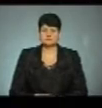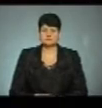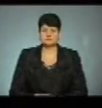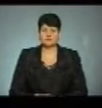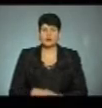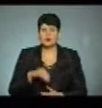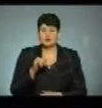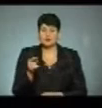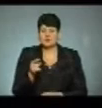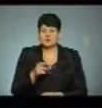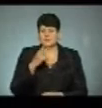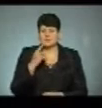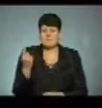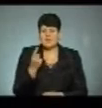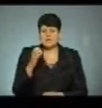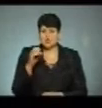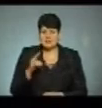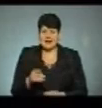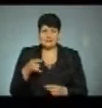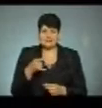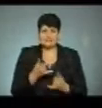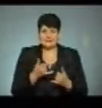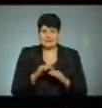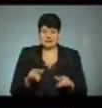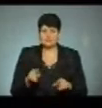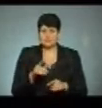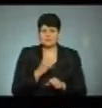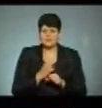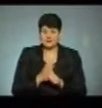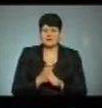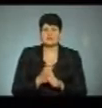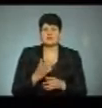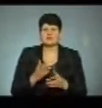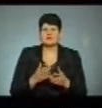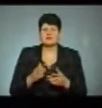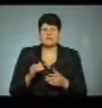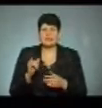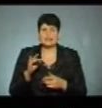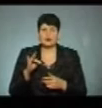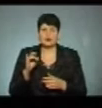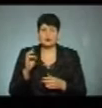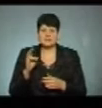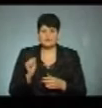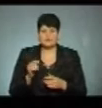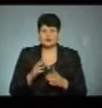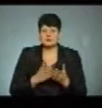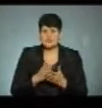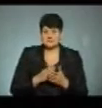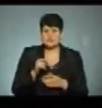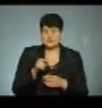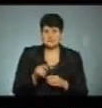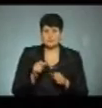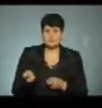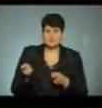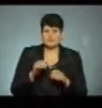У Тернополі репрезентували перше соціальне таксі для дітей. Воно діятиме в інклюзивно-ресурсному центрі Тернопільської міськради. В автомобілі можна